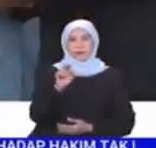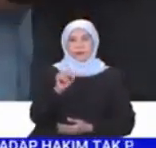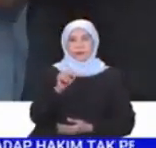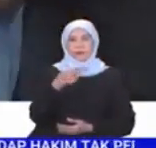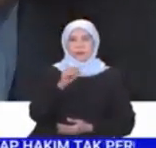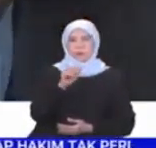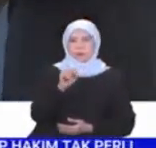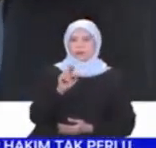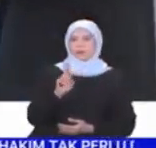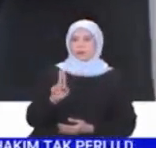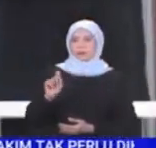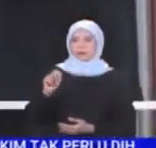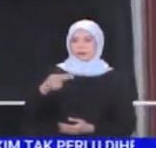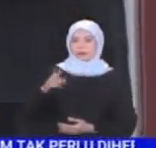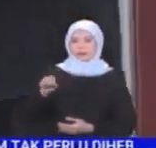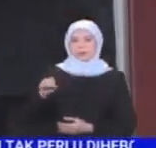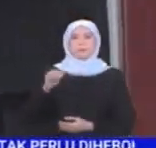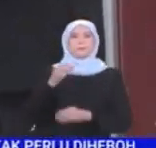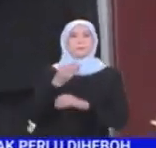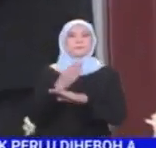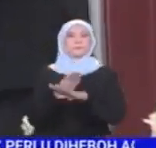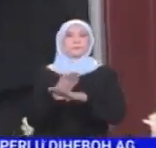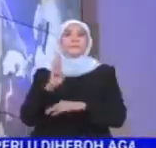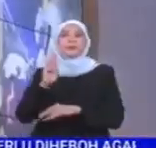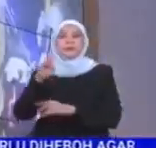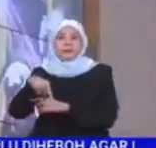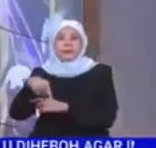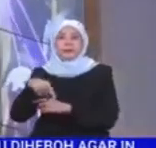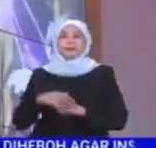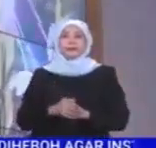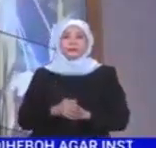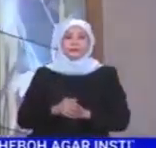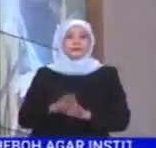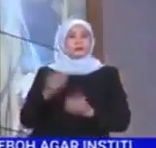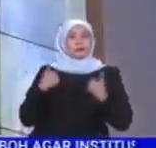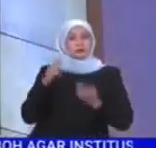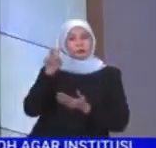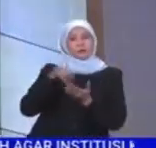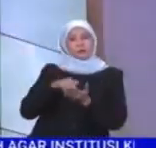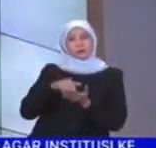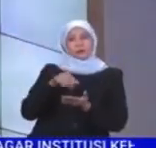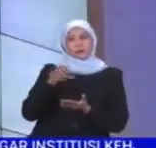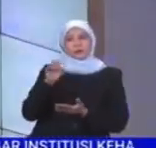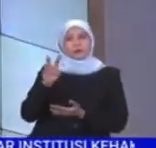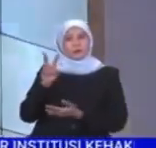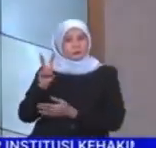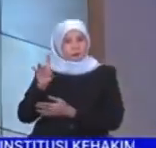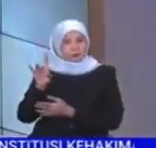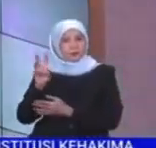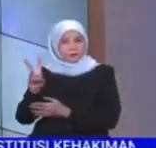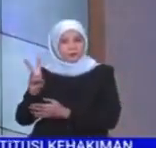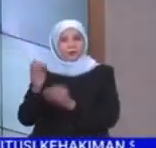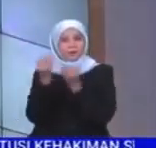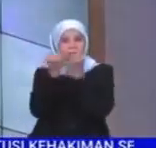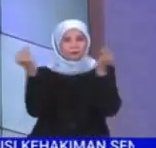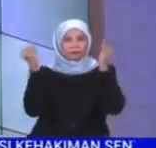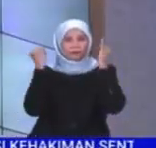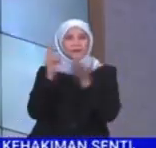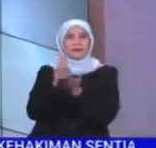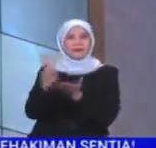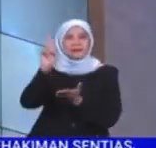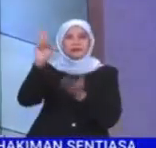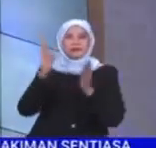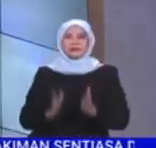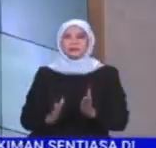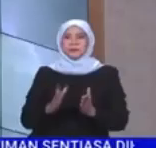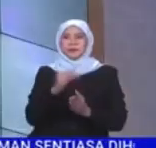UTHM Industri di Batu Pahat. UTHM telah melahirkan 1,086 graduan berijazah dengan sijil kemahiran